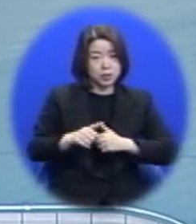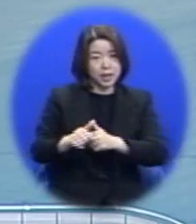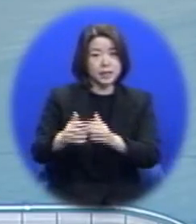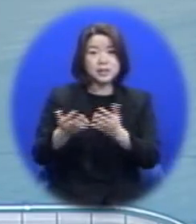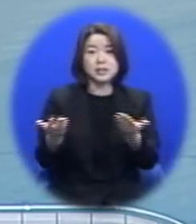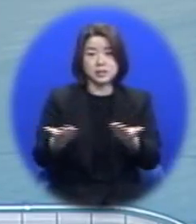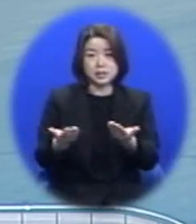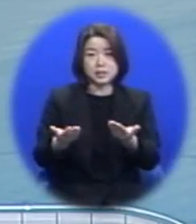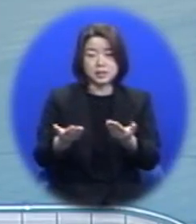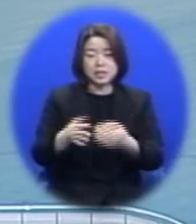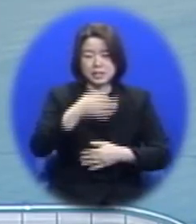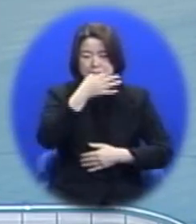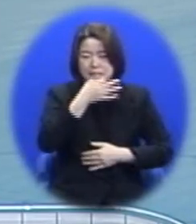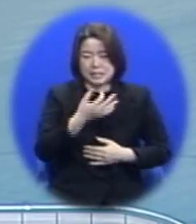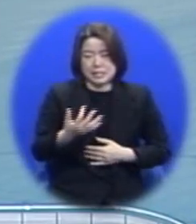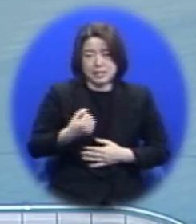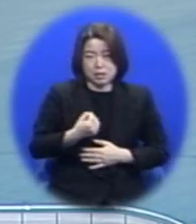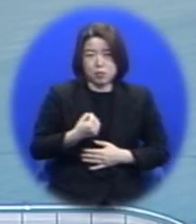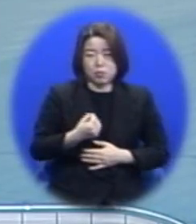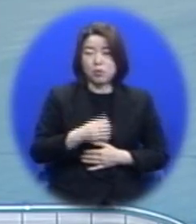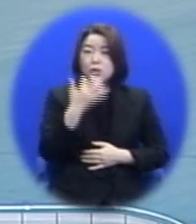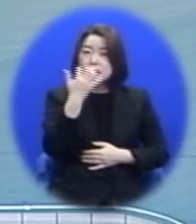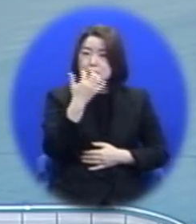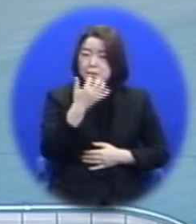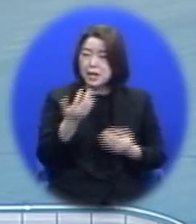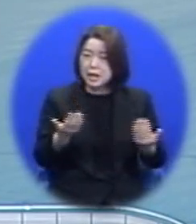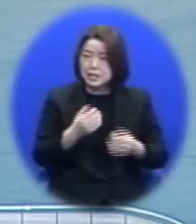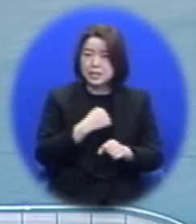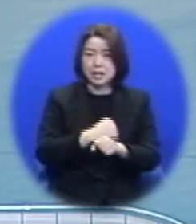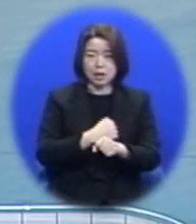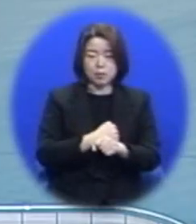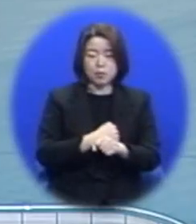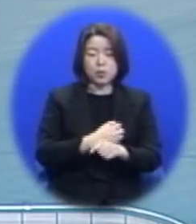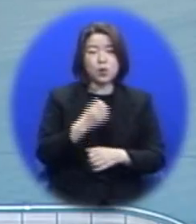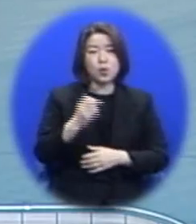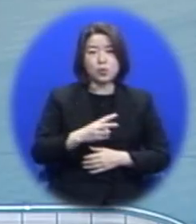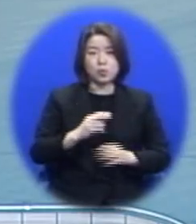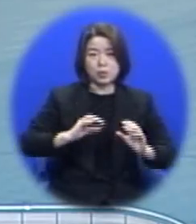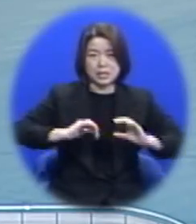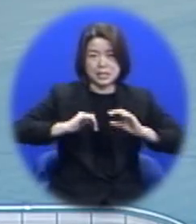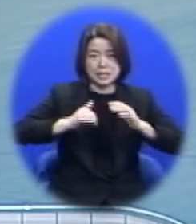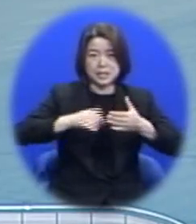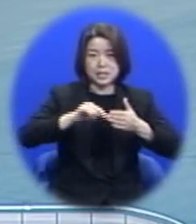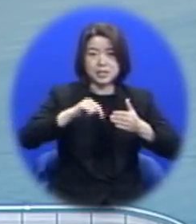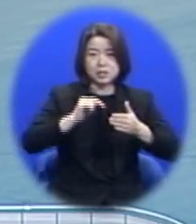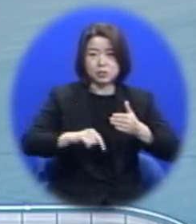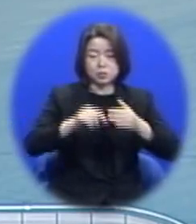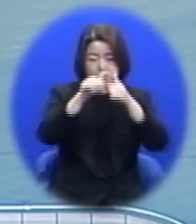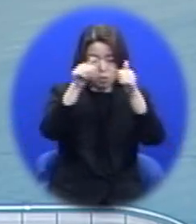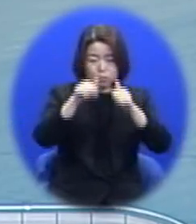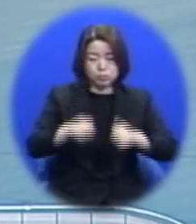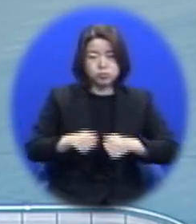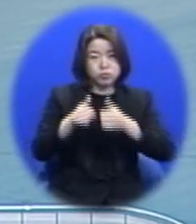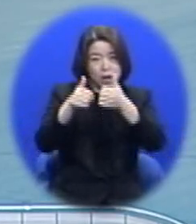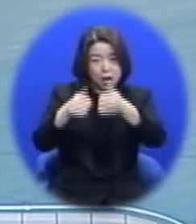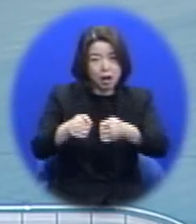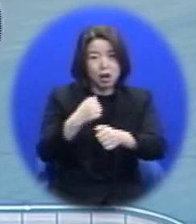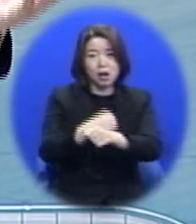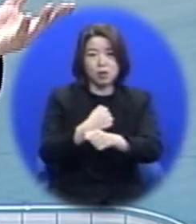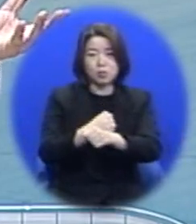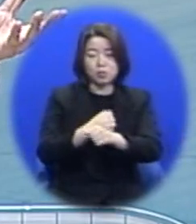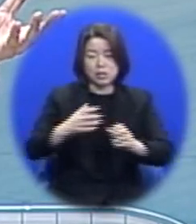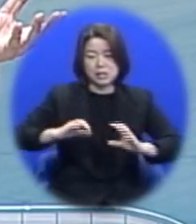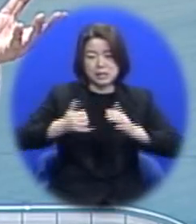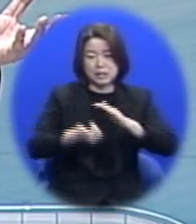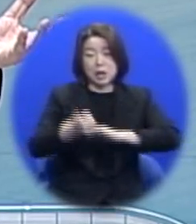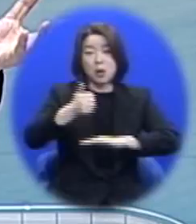탐심을 갖고 그리고 음란한 일을 하고 그리고 세상 우상 숭배를 하고 세상